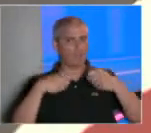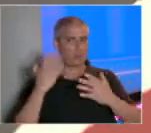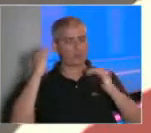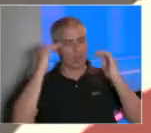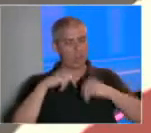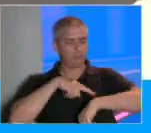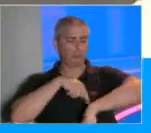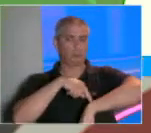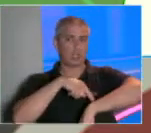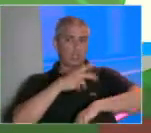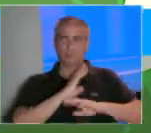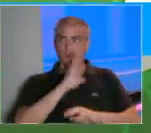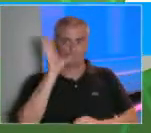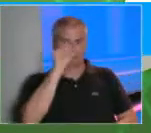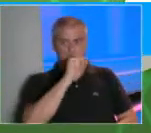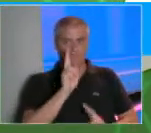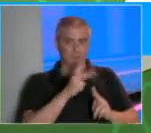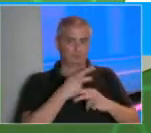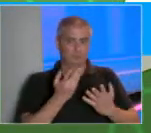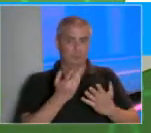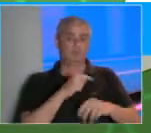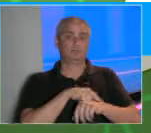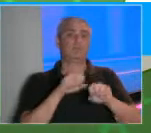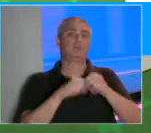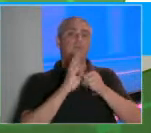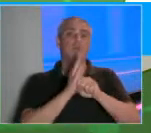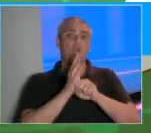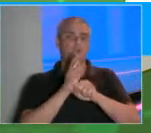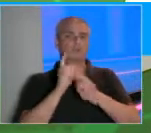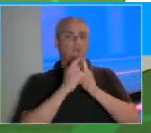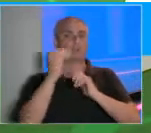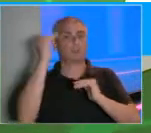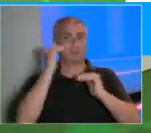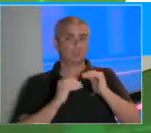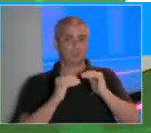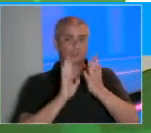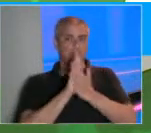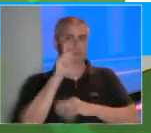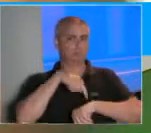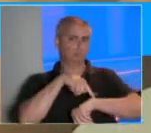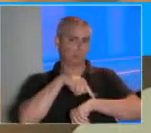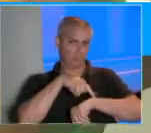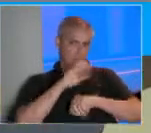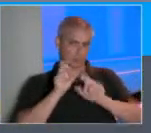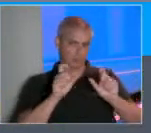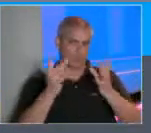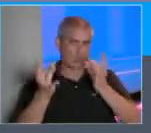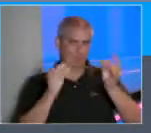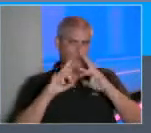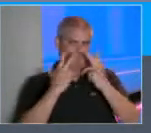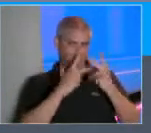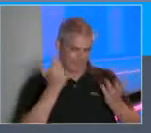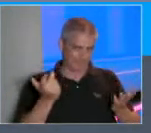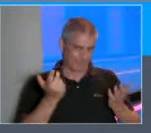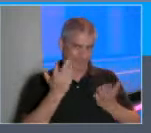להורדת שעות המשמרת הבלתי נתפסות הללו. במהלך משבר הקורונה ירדה המשמרת שלהם ל-12 שעות, כדי למנוע הדבקה של הצוותים, אתם